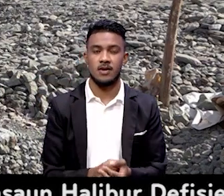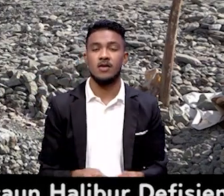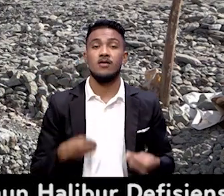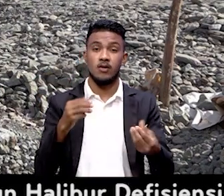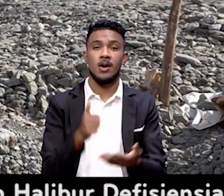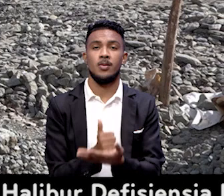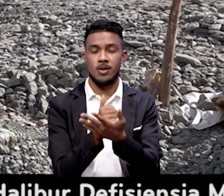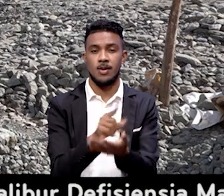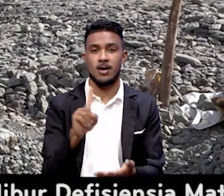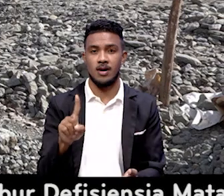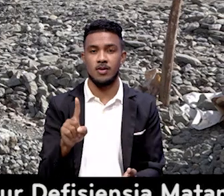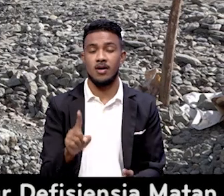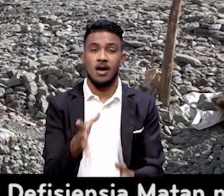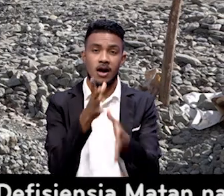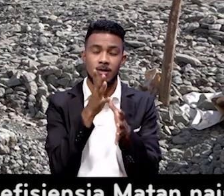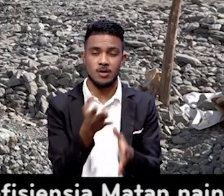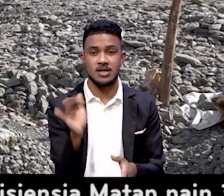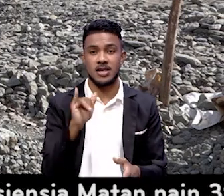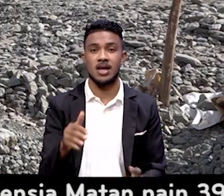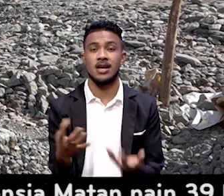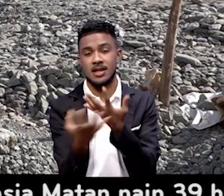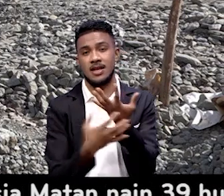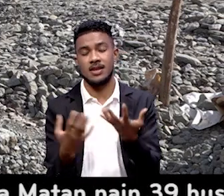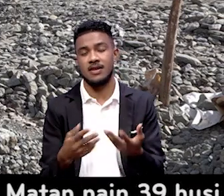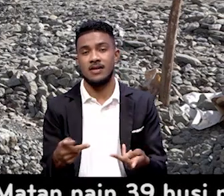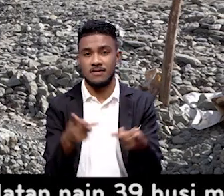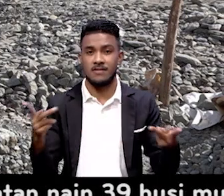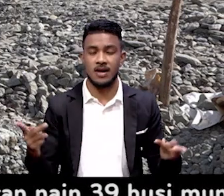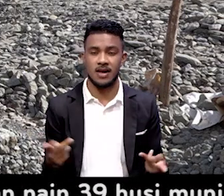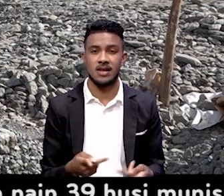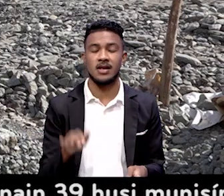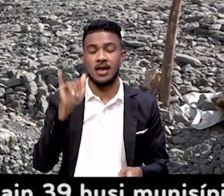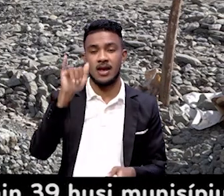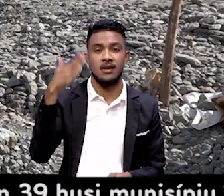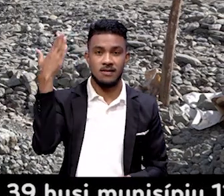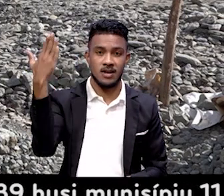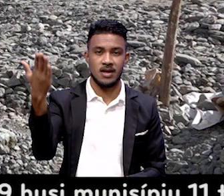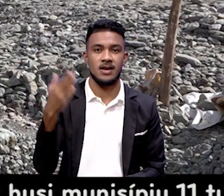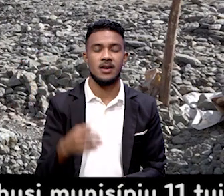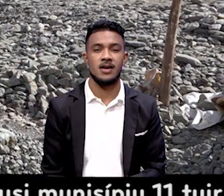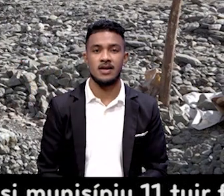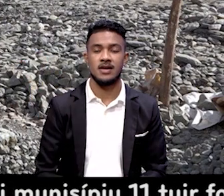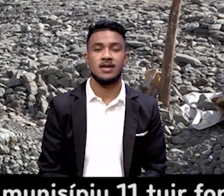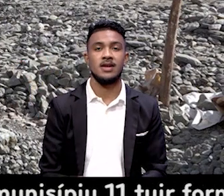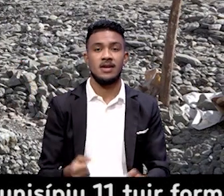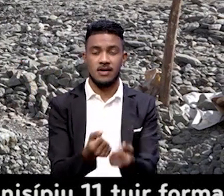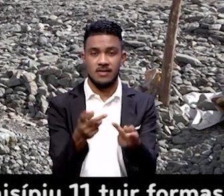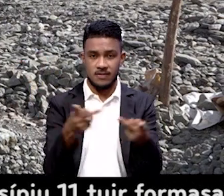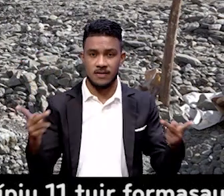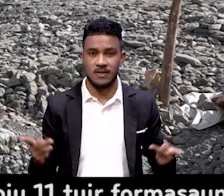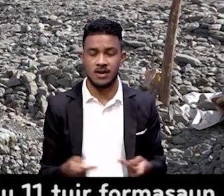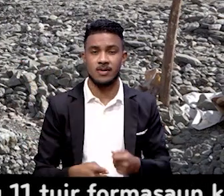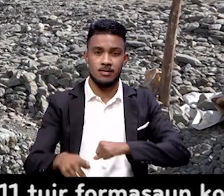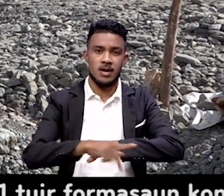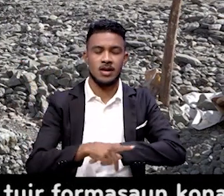bermalu nesa kita lah abu sira dia dia usi nene fatin nene istirahat kat nene. Kau dia mahir falia, dia nesa mahir falia. Saya de partido nene.